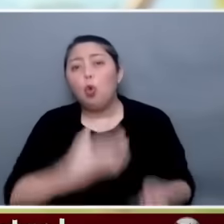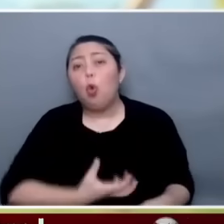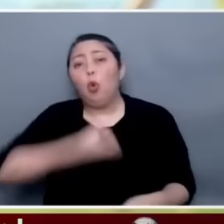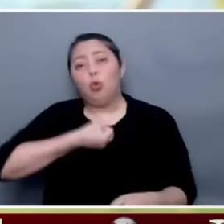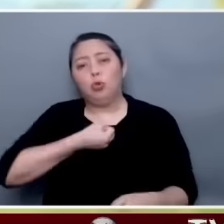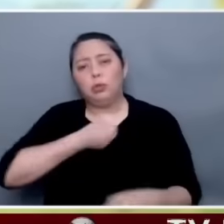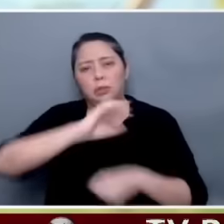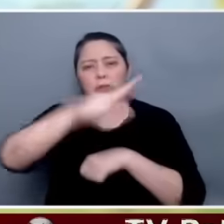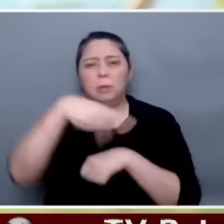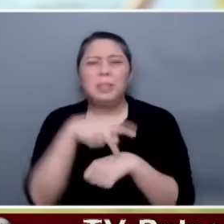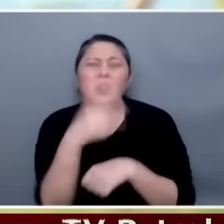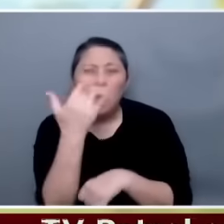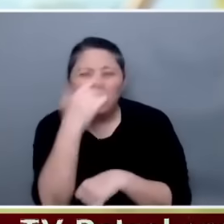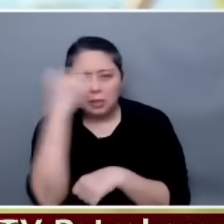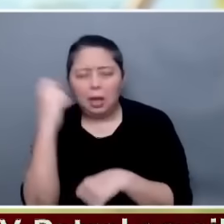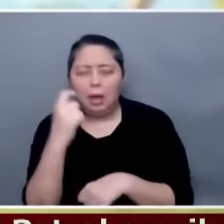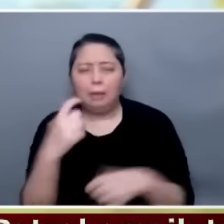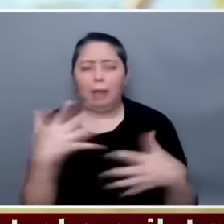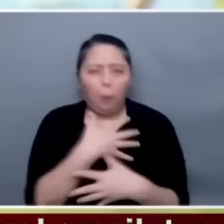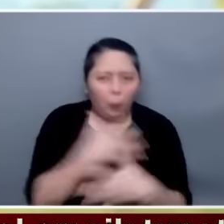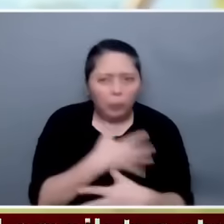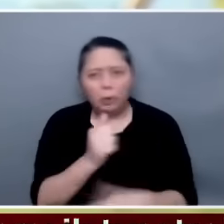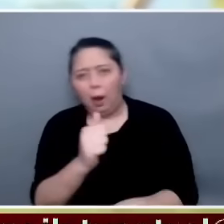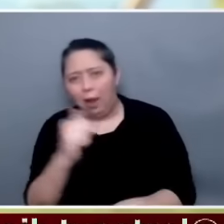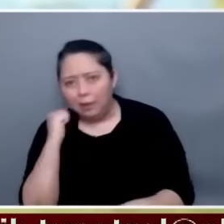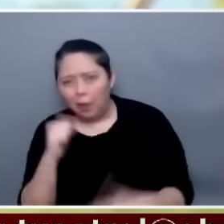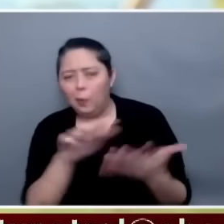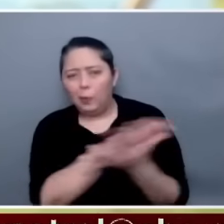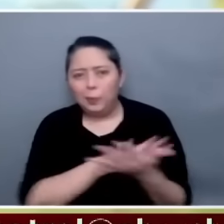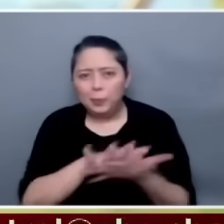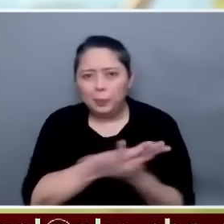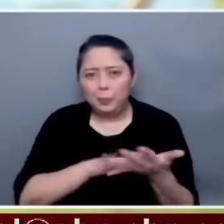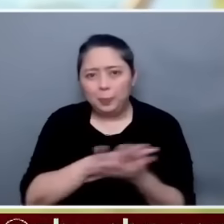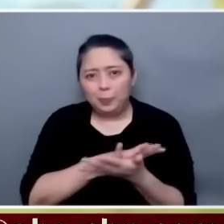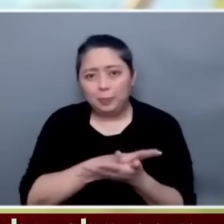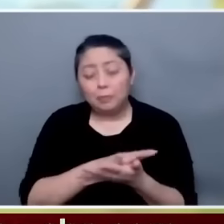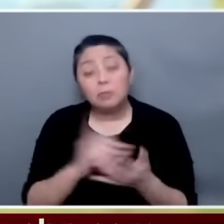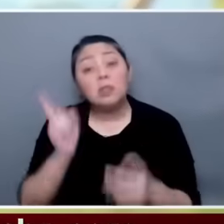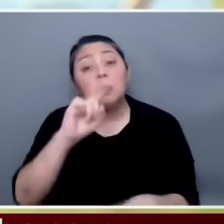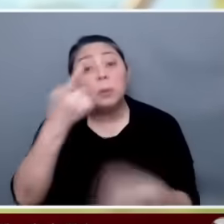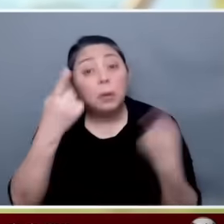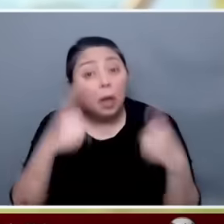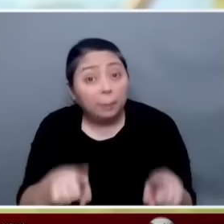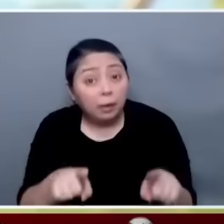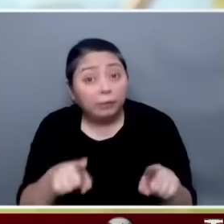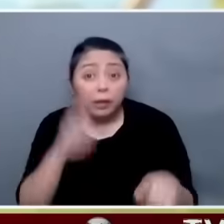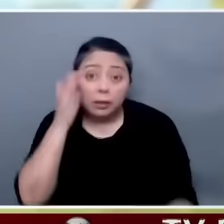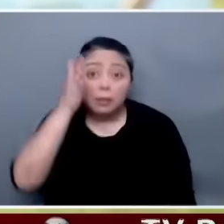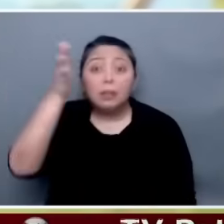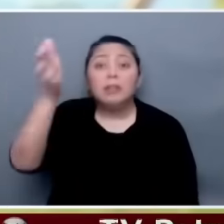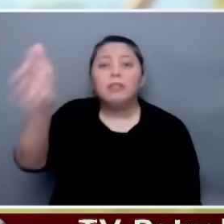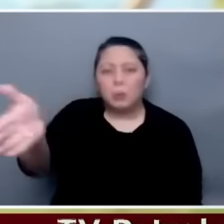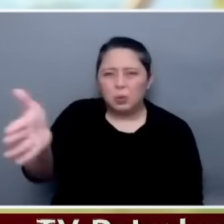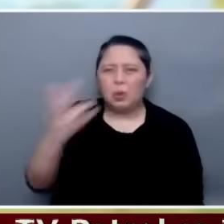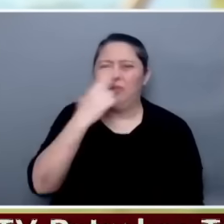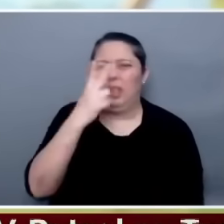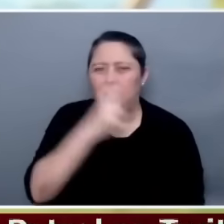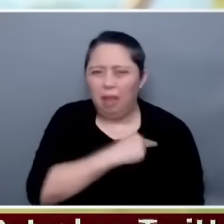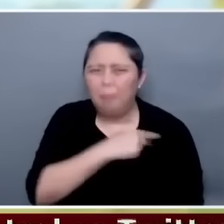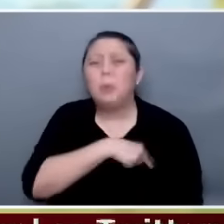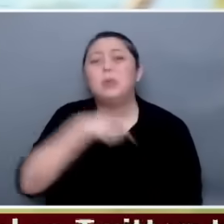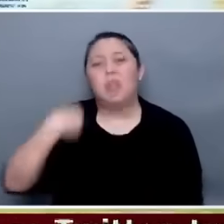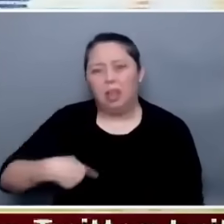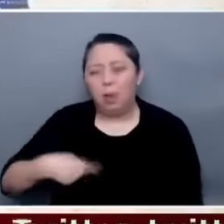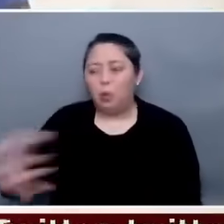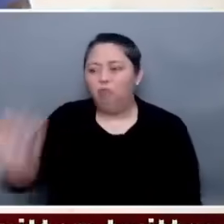lang natin pupuntahan, no? Pag ganyan, sa kalaunan, baka nga makuha talaga na nung kabila yung mga lugar na